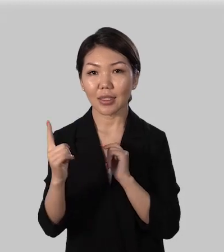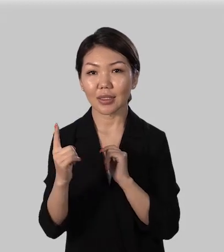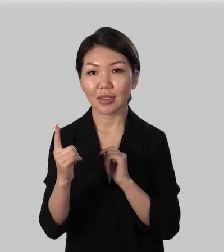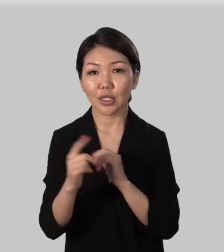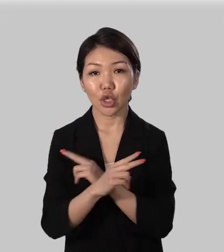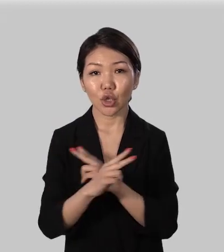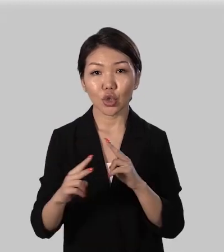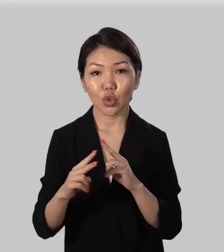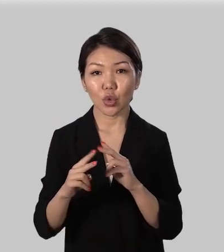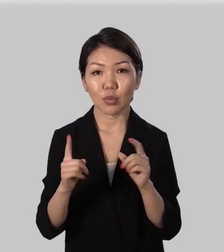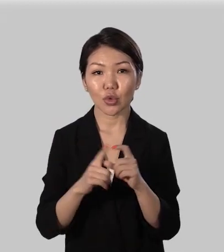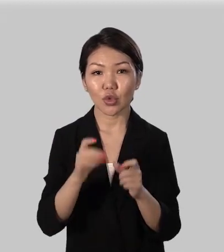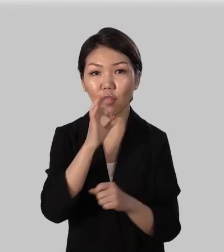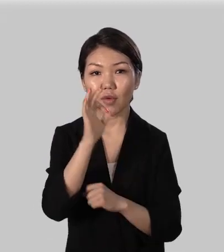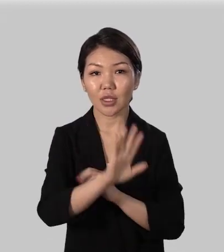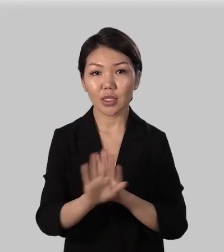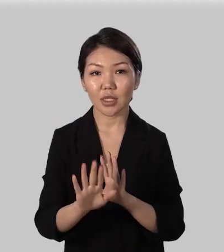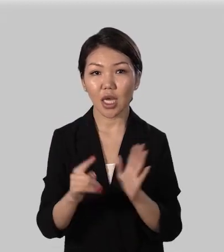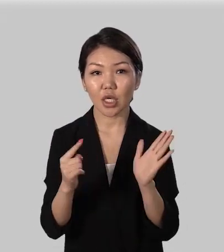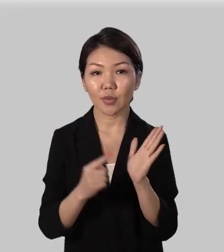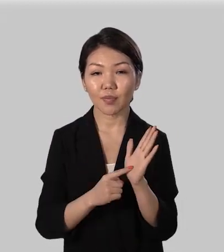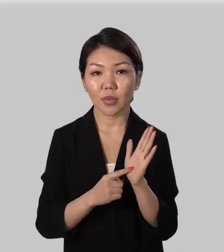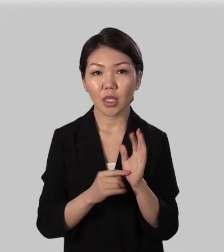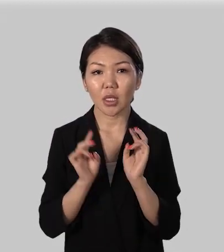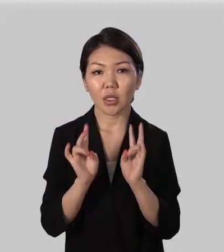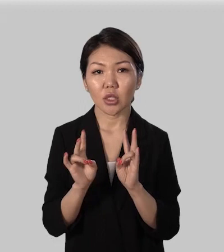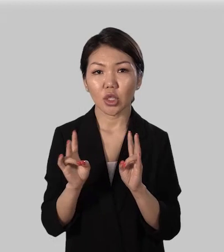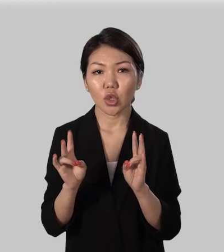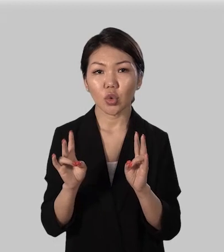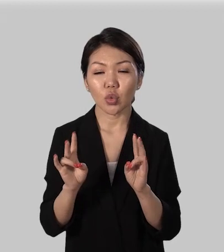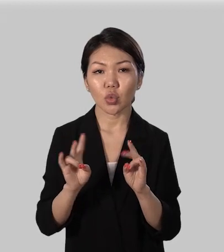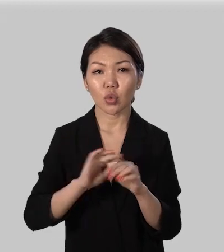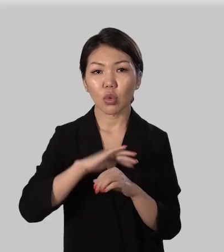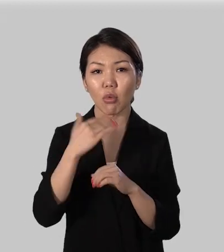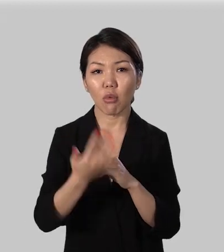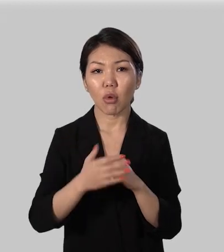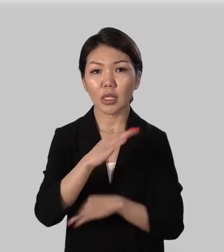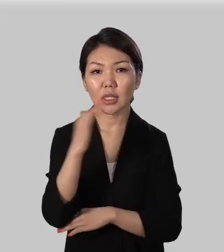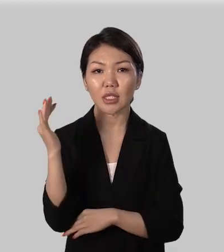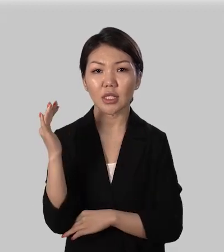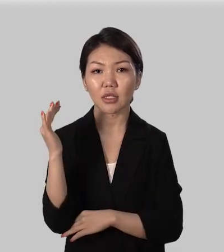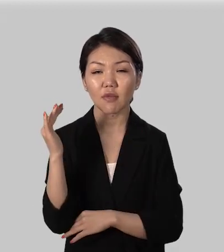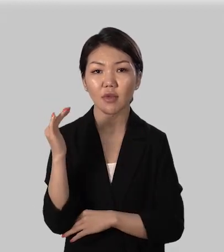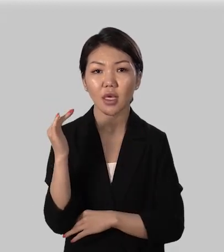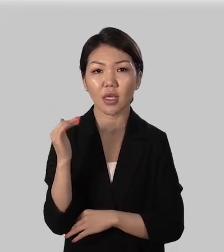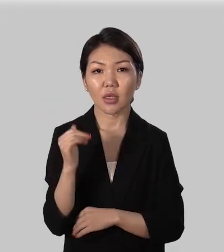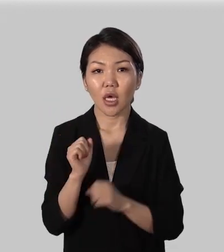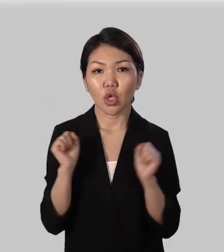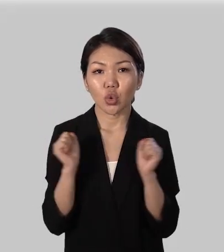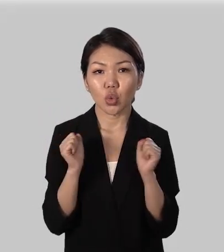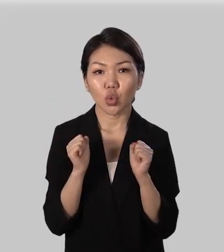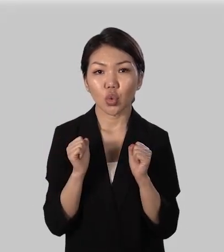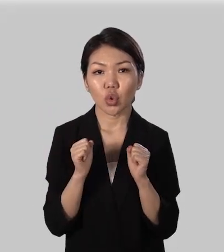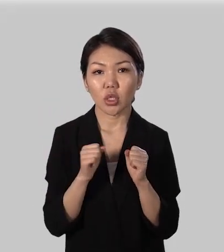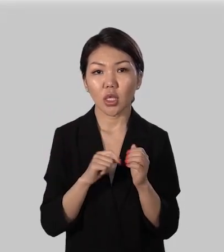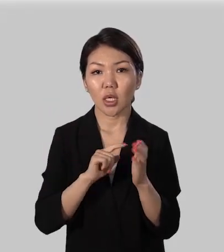стынут голые деревья на стуже никуда им приткнуться а я бы ходил в лесу